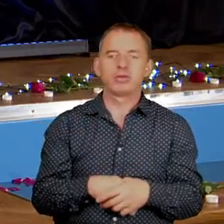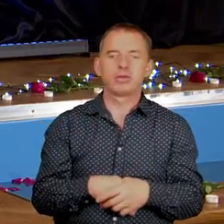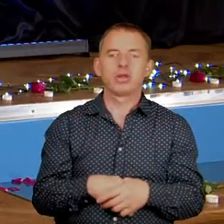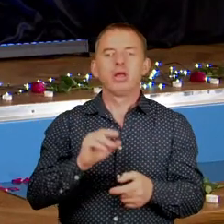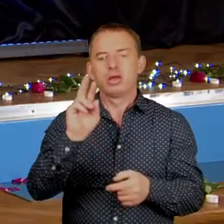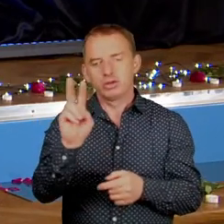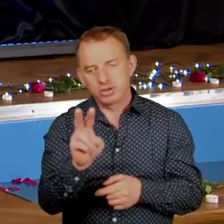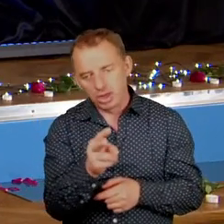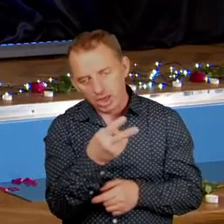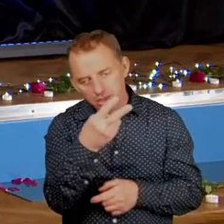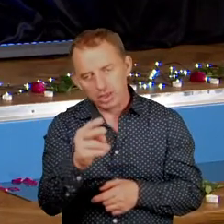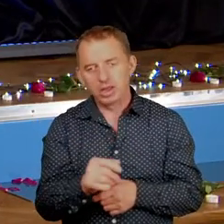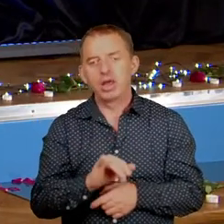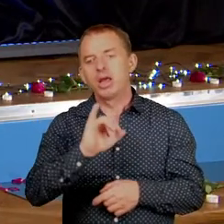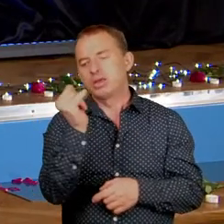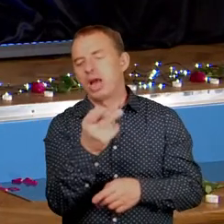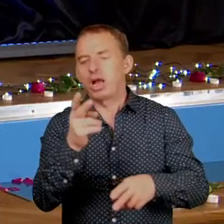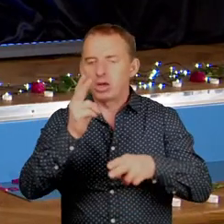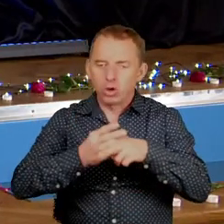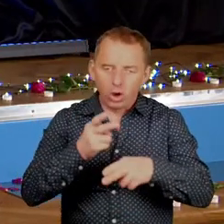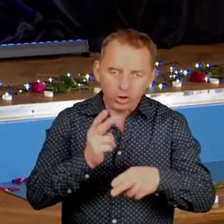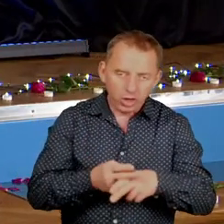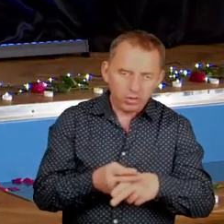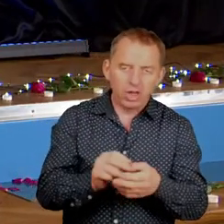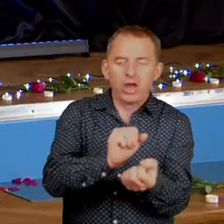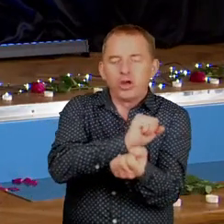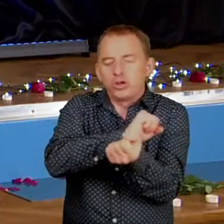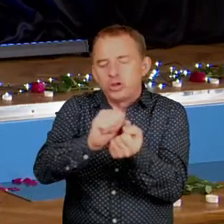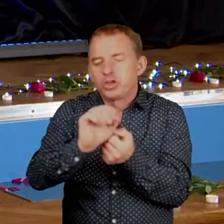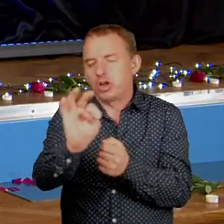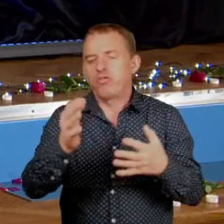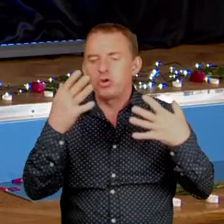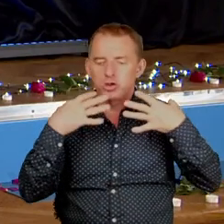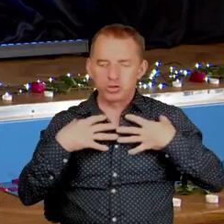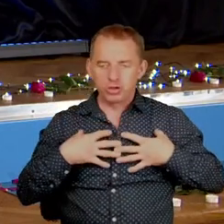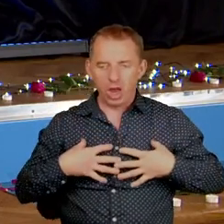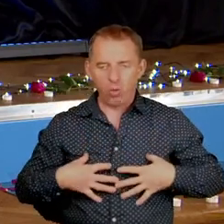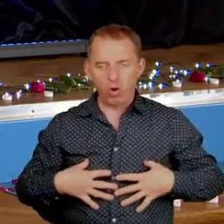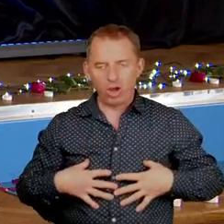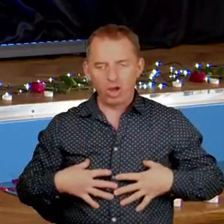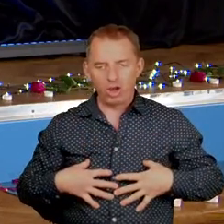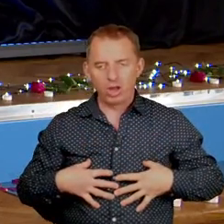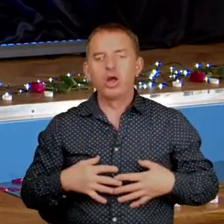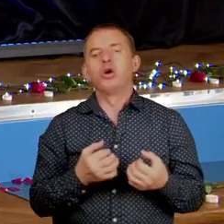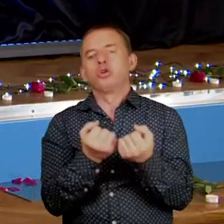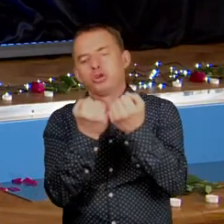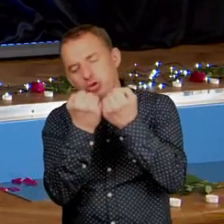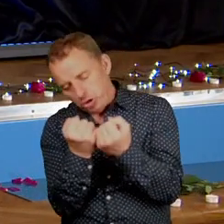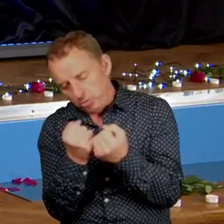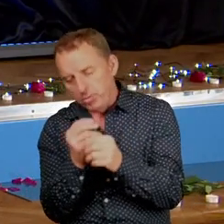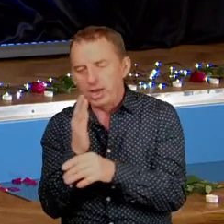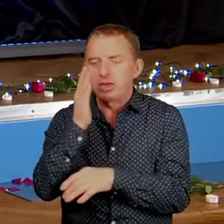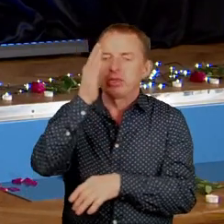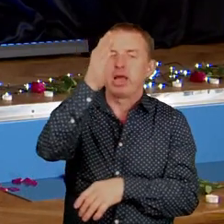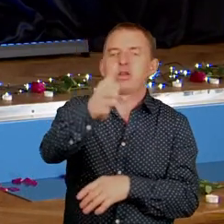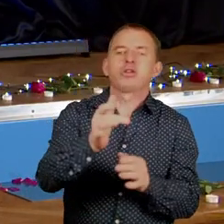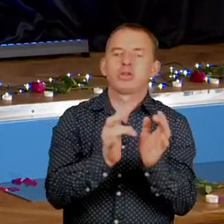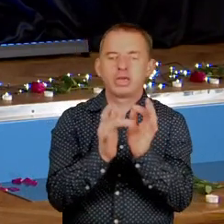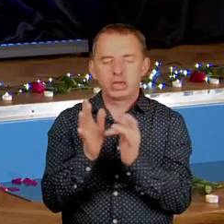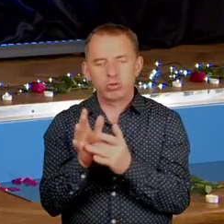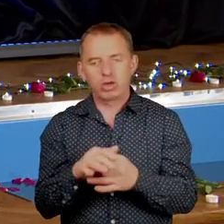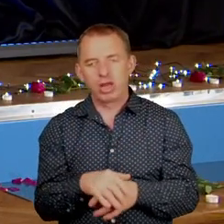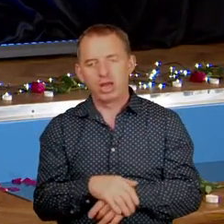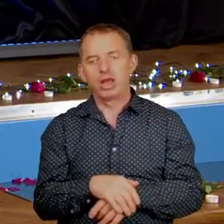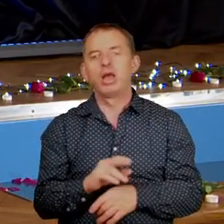Kiedy jakaś choroba niszczy twoje ciało. Cling to that hope. Trzymaj się tej nadziei. When death takes away a loved